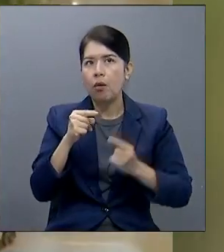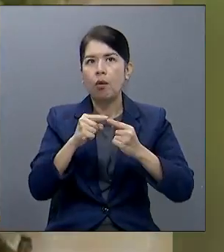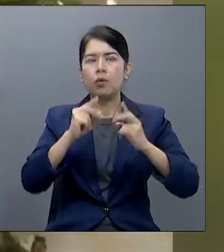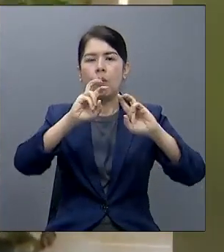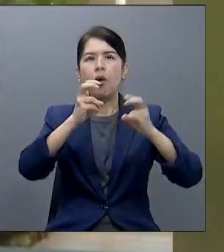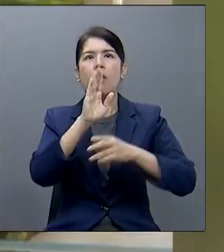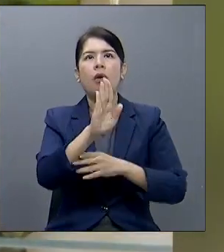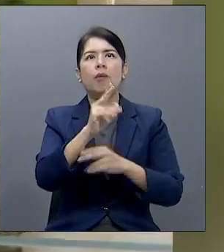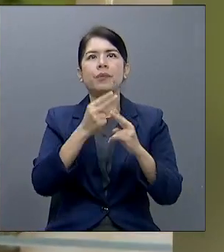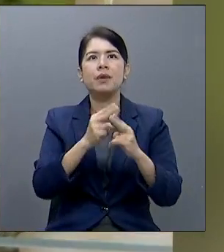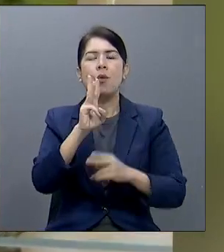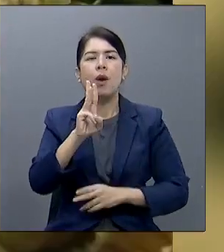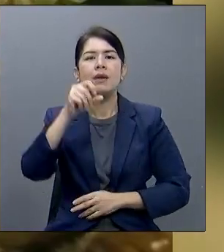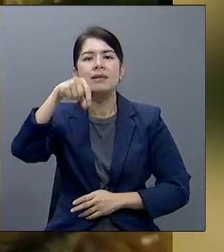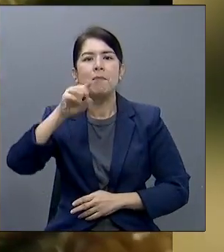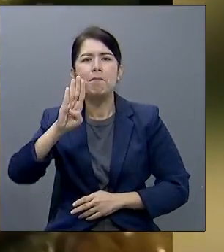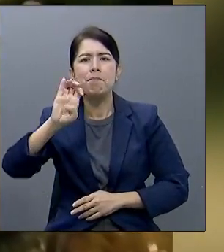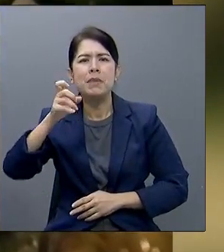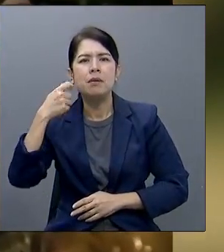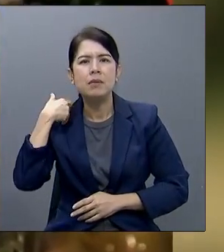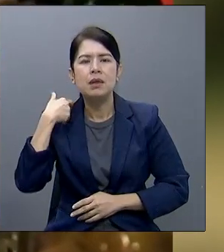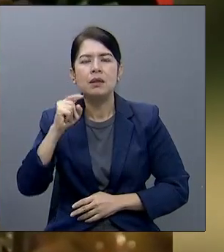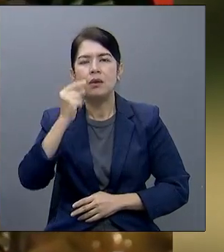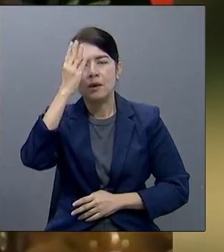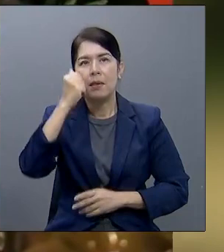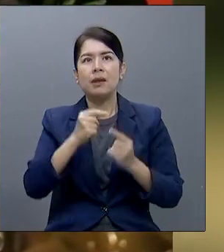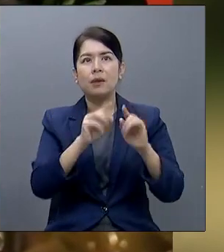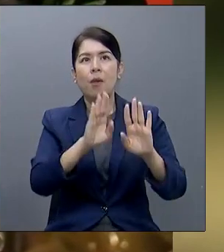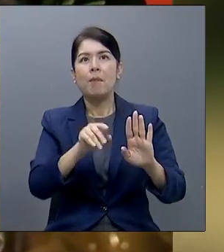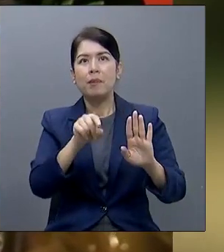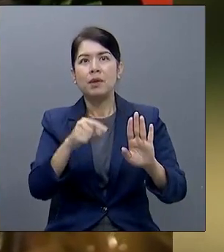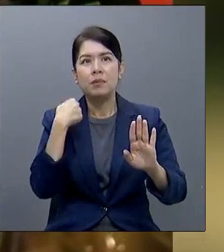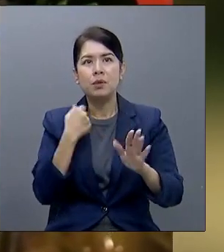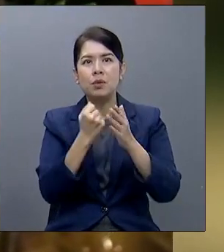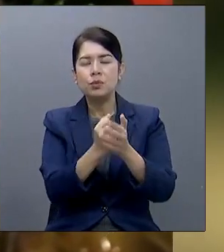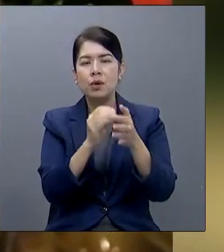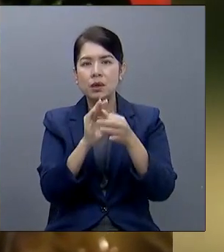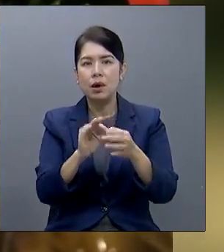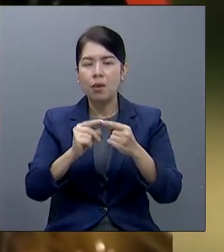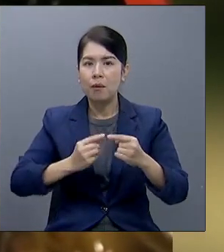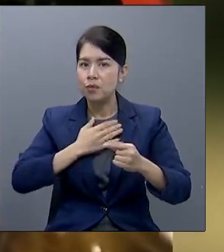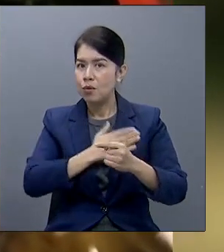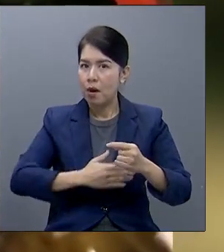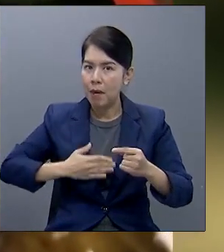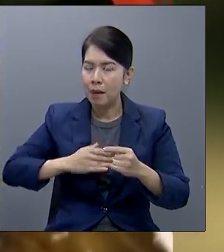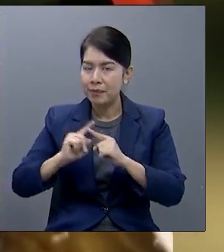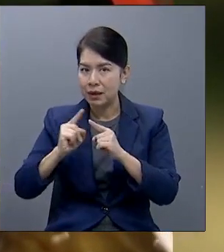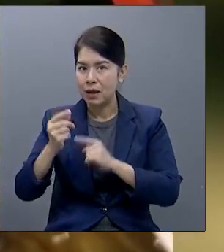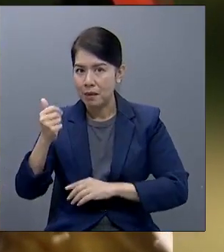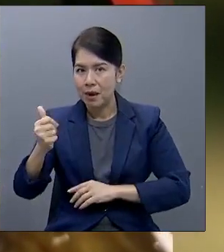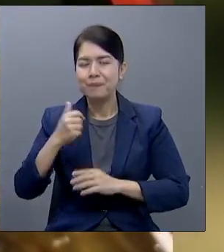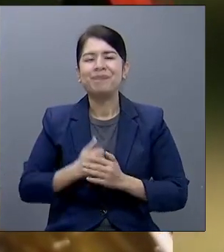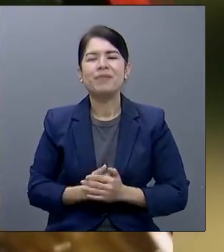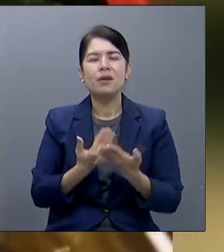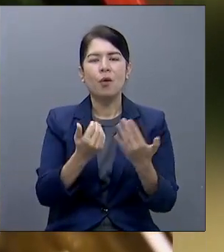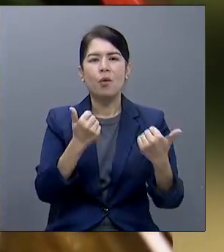รนอกจากภาวะสมองเสื่อมแล้วเนี่ยวาซาบิแบบนี้ยังช่วยเรื่องสุขภาพอื่นๆได้หรือไม่เอาคุณผู้ชมมาหาคำตอบ